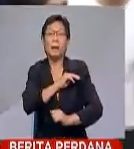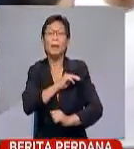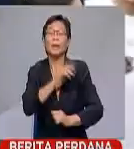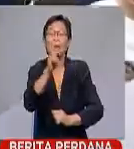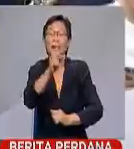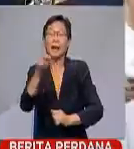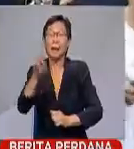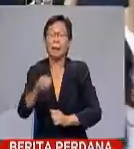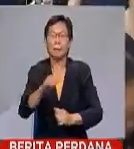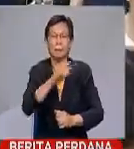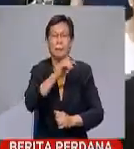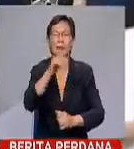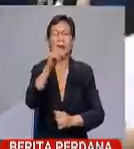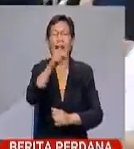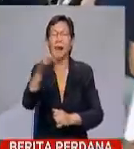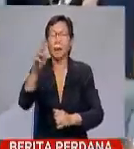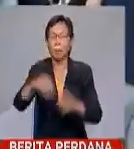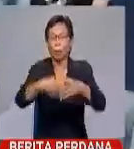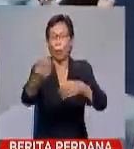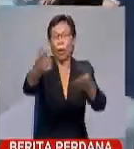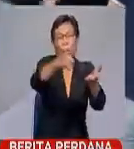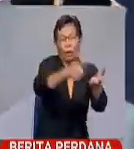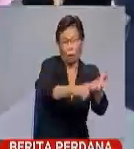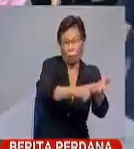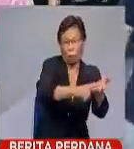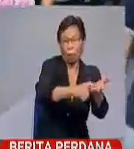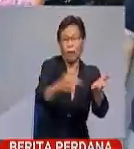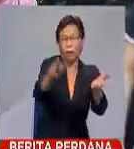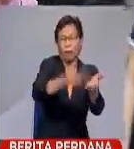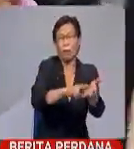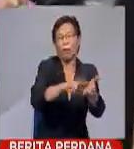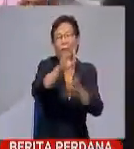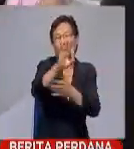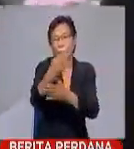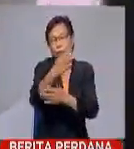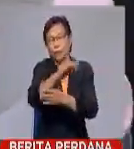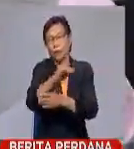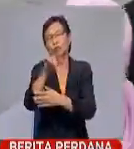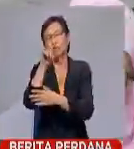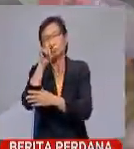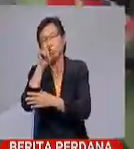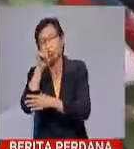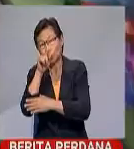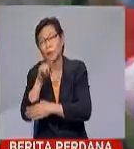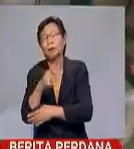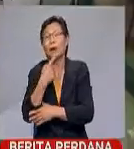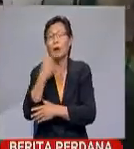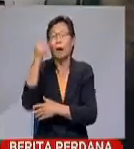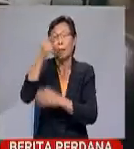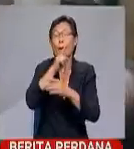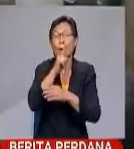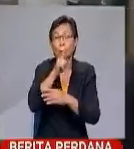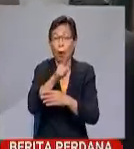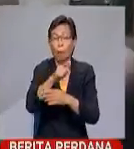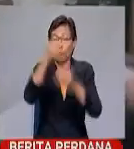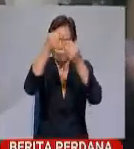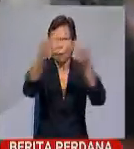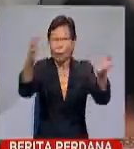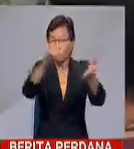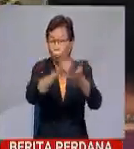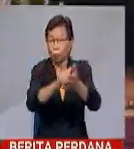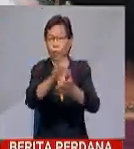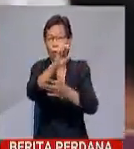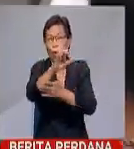Tambah Gobind, Kementerian Kesihatan hanya mengeluarkan kenyataan melalui laman sosial Facebook dan Twitter. Beliau juga akan memastikan maklumat